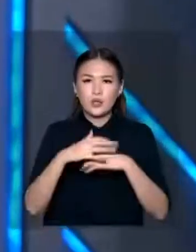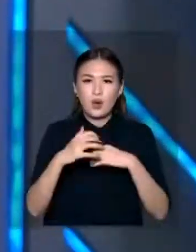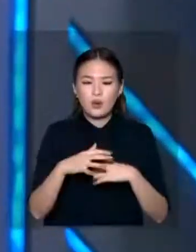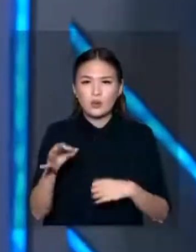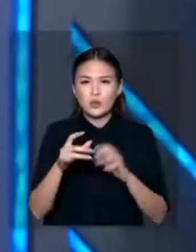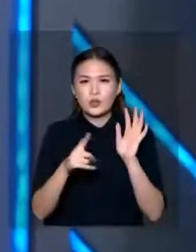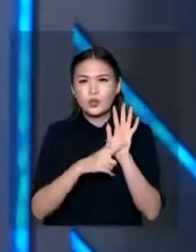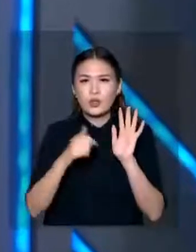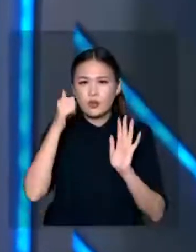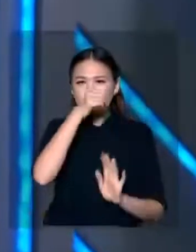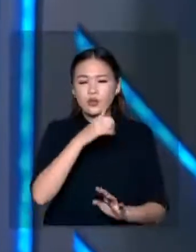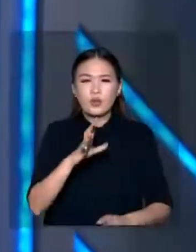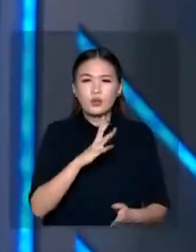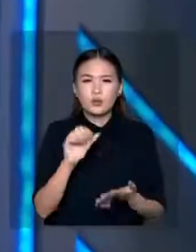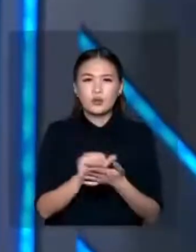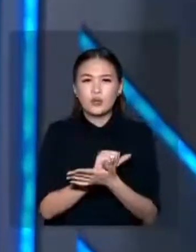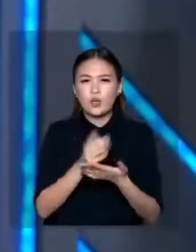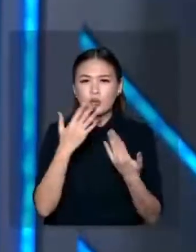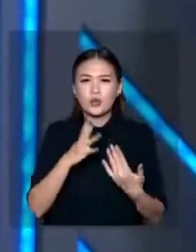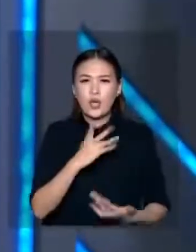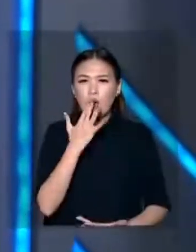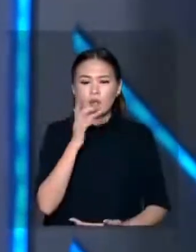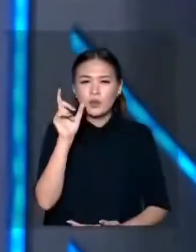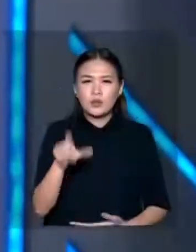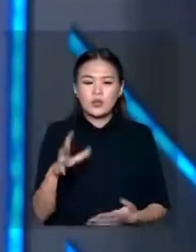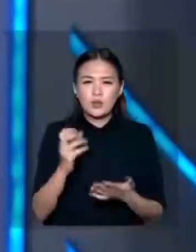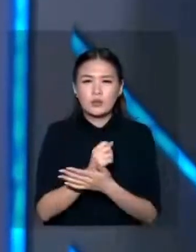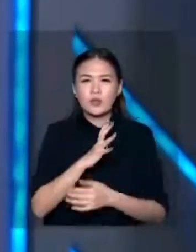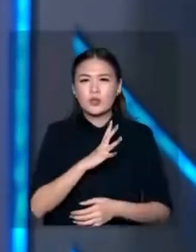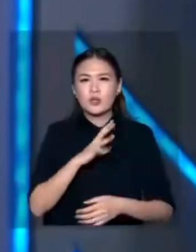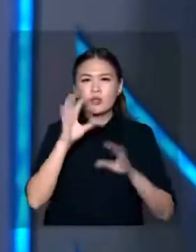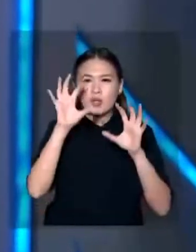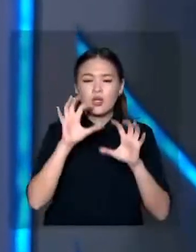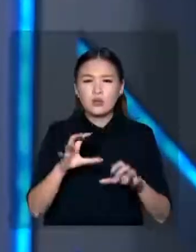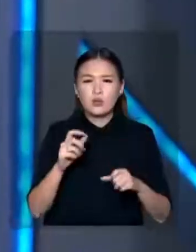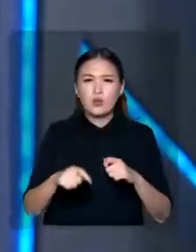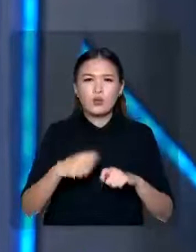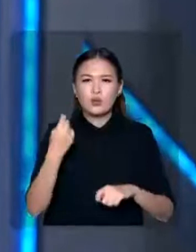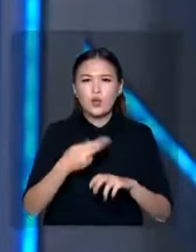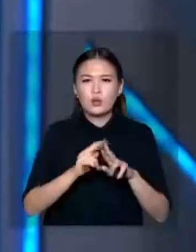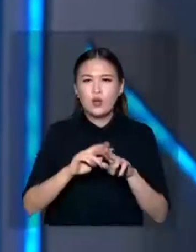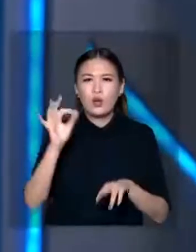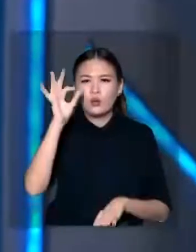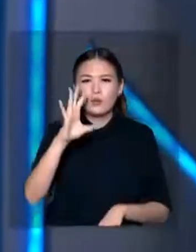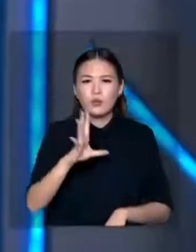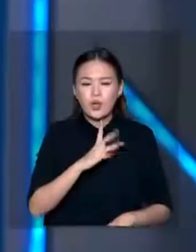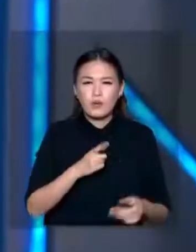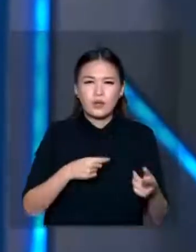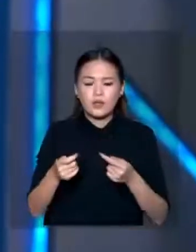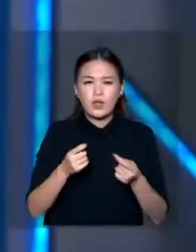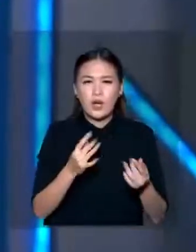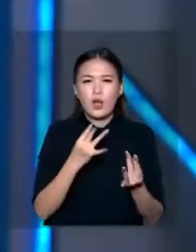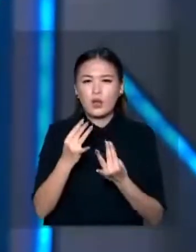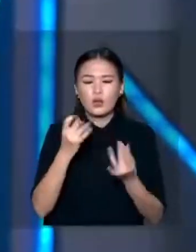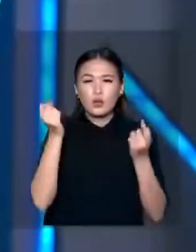облысында 7 жыл құжатсыз жүрген шетелдік азамат ұсталды. Заң бұзушыны полицейлер кезекті учаске жедел профилактикалық іс-шарасы